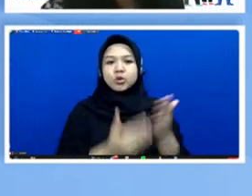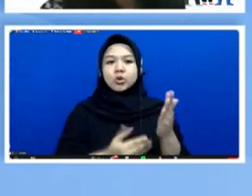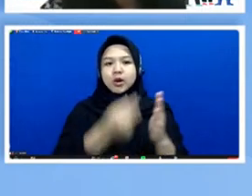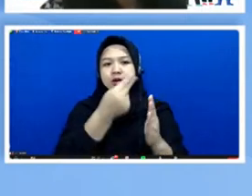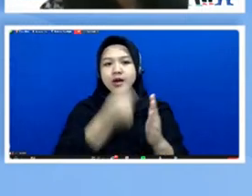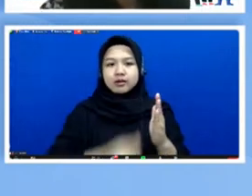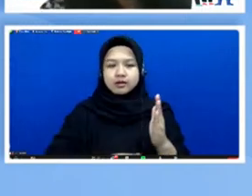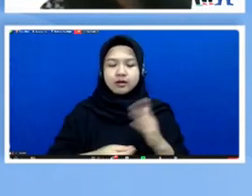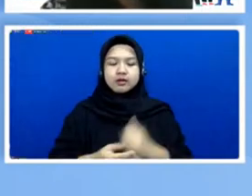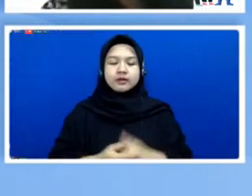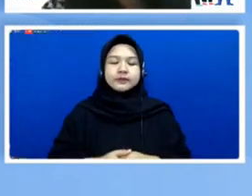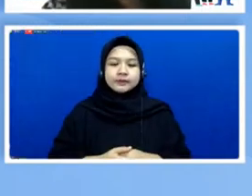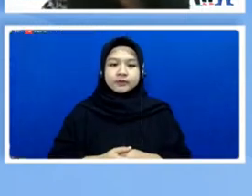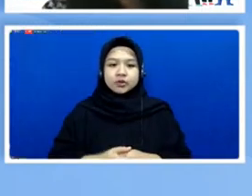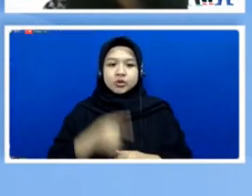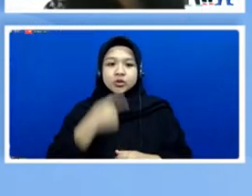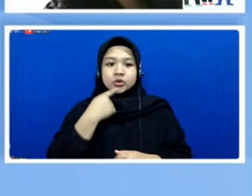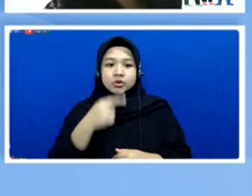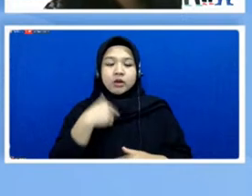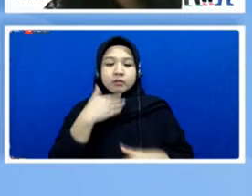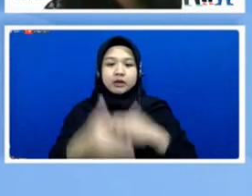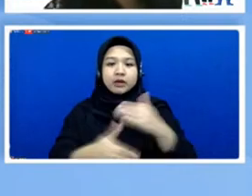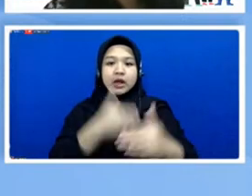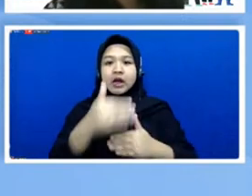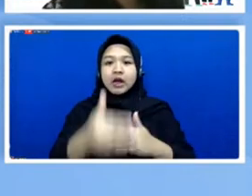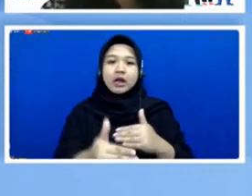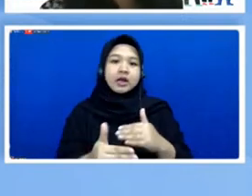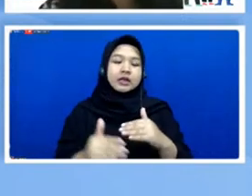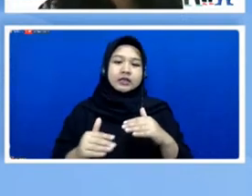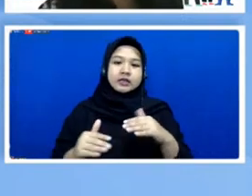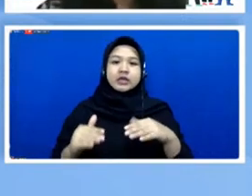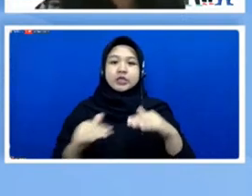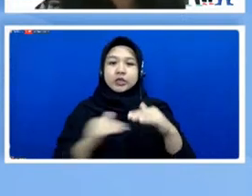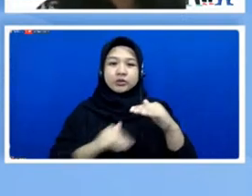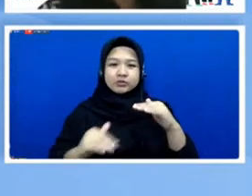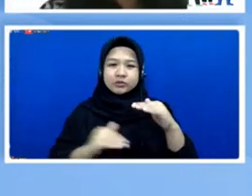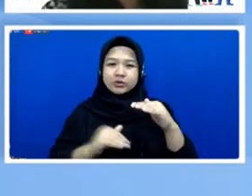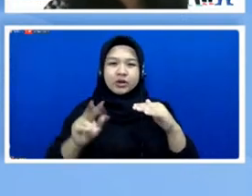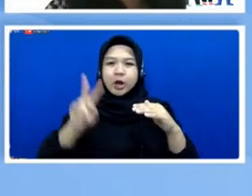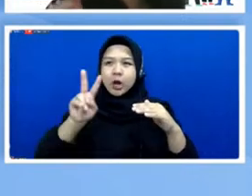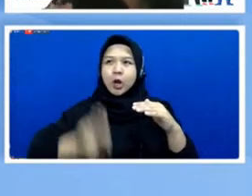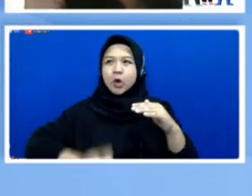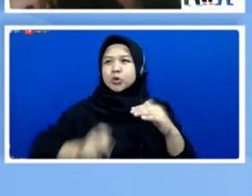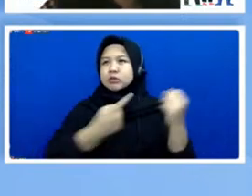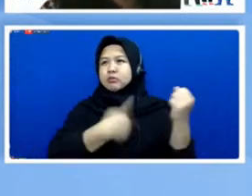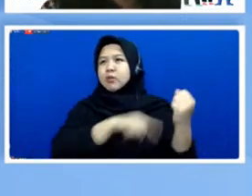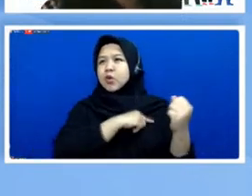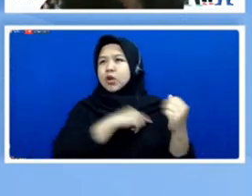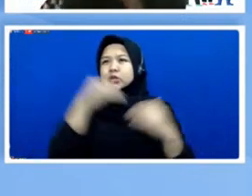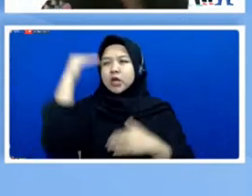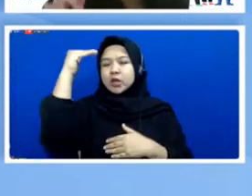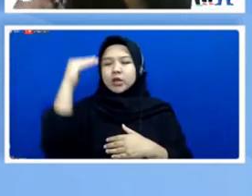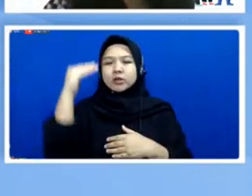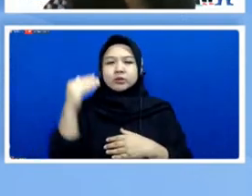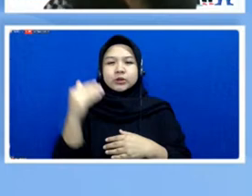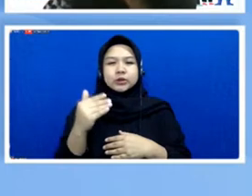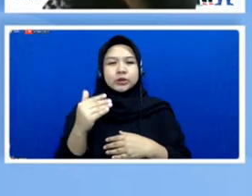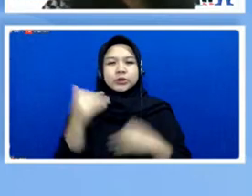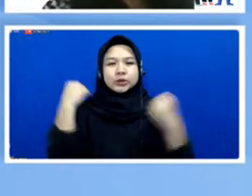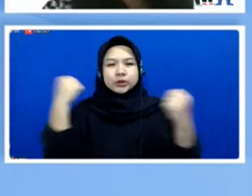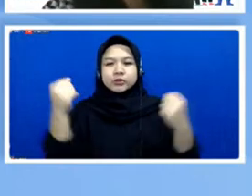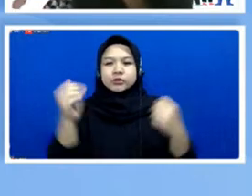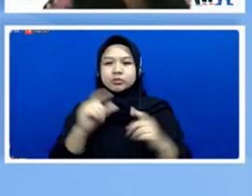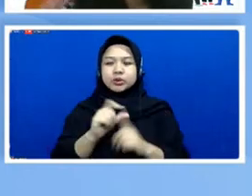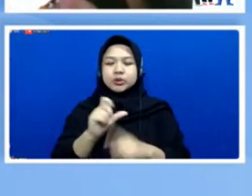sini adalah penanganan di hulu tidak butuh skill kesehatan yang terlalu tinggi gitu. Seperti misalnya PCR itu kan membutuhkan